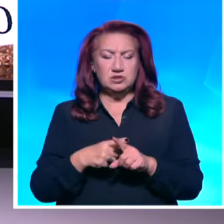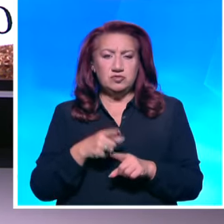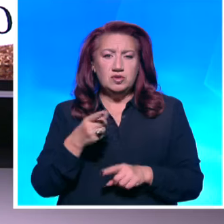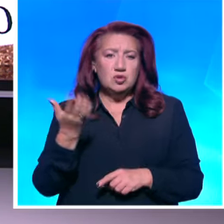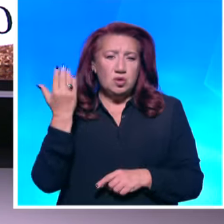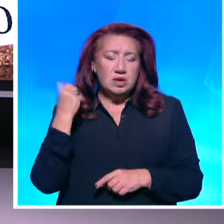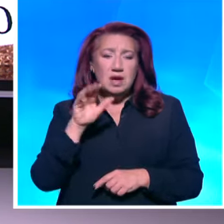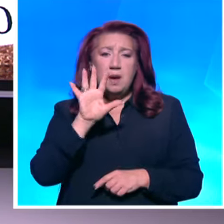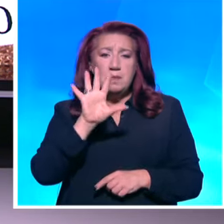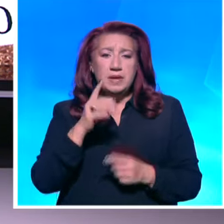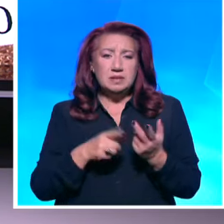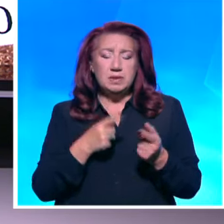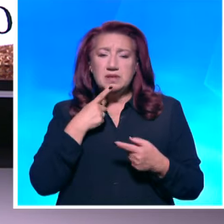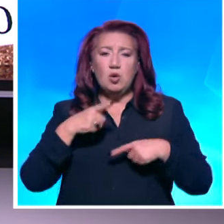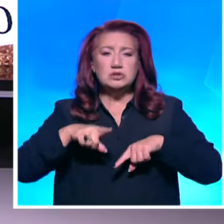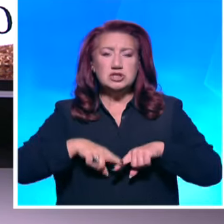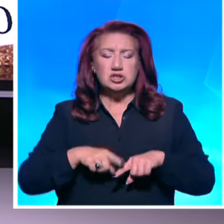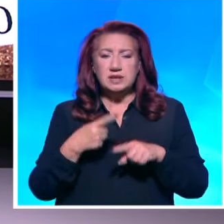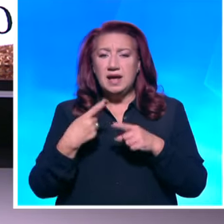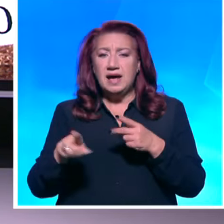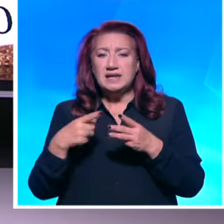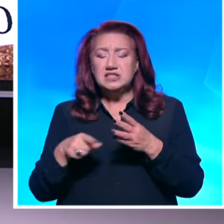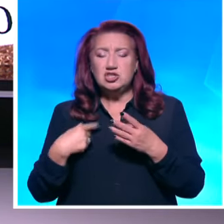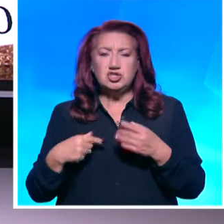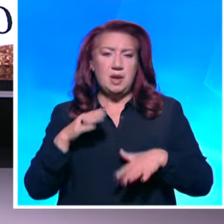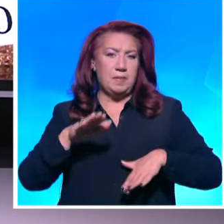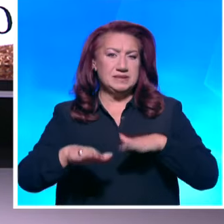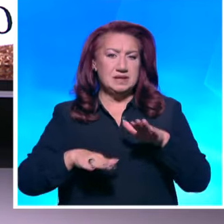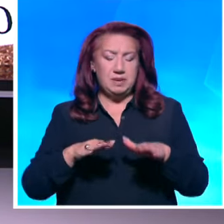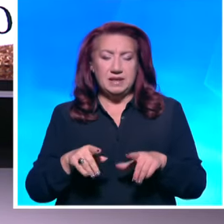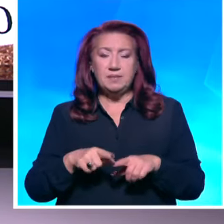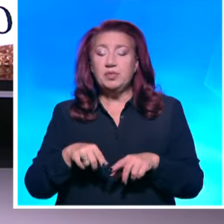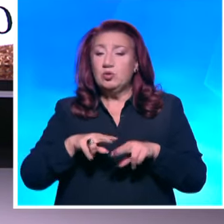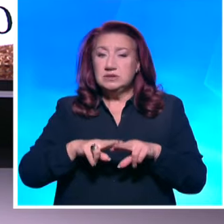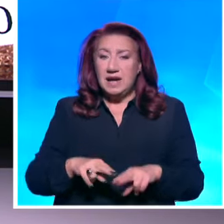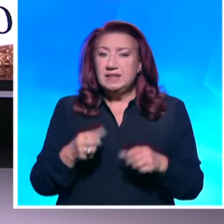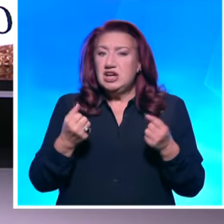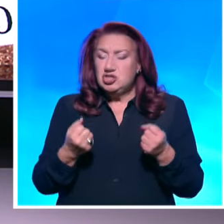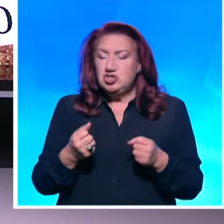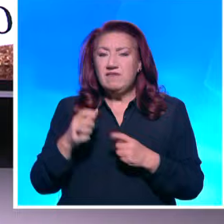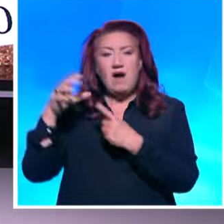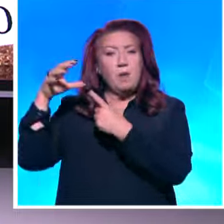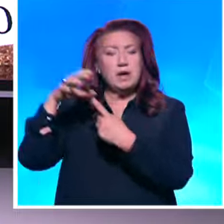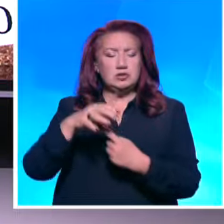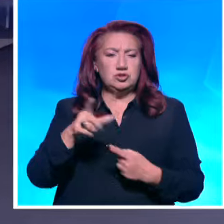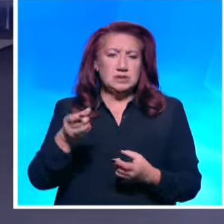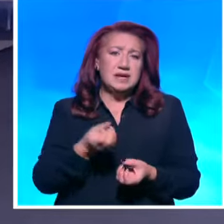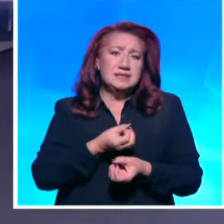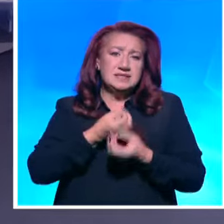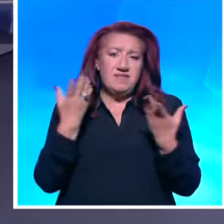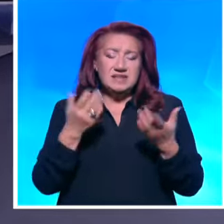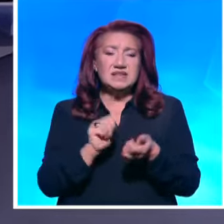пъти осъждан за различни престъпления. А оцелелият при инцидента парашутист е известен екстремен спортист. Какво